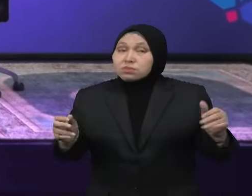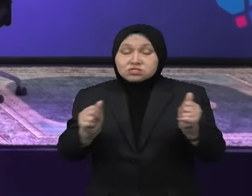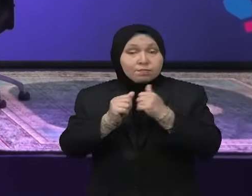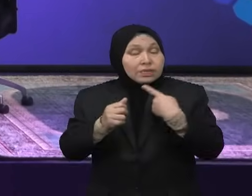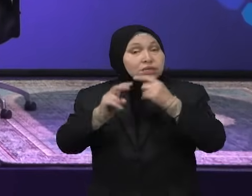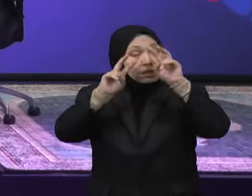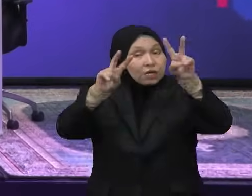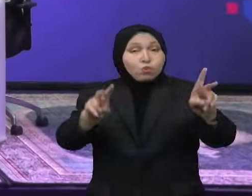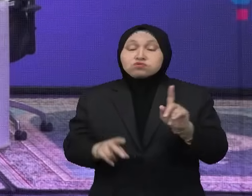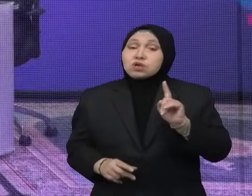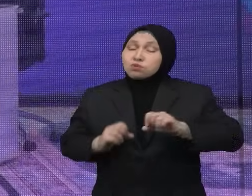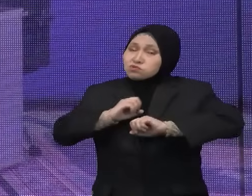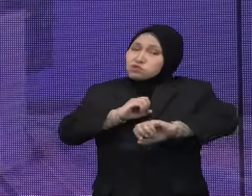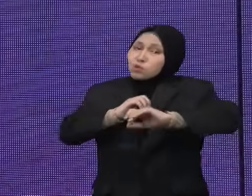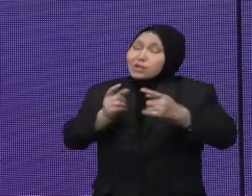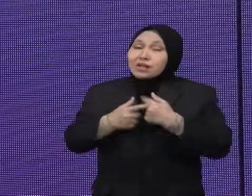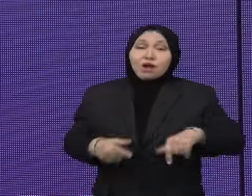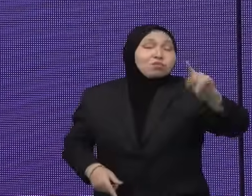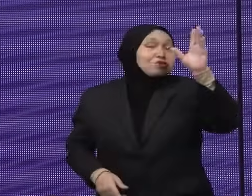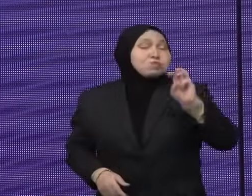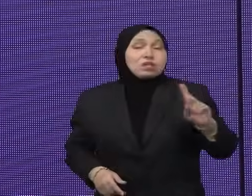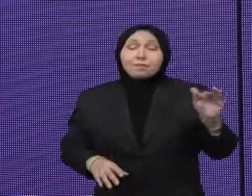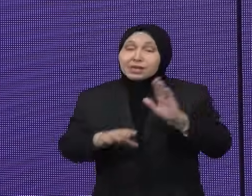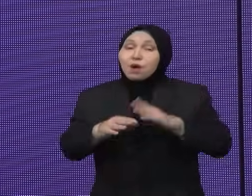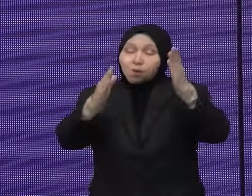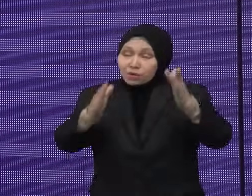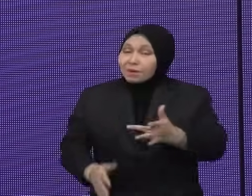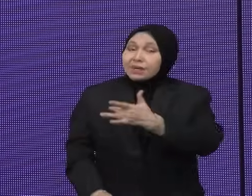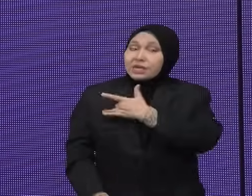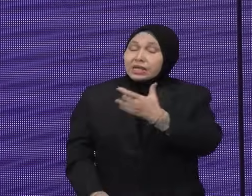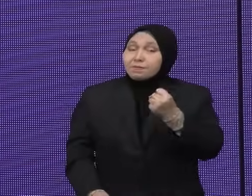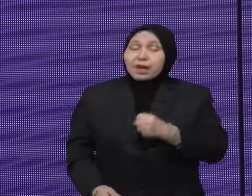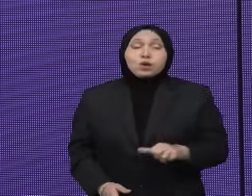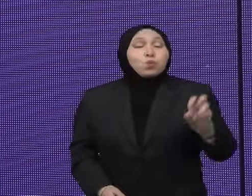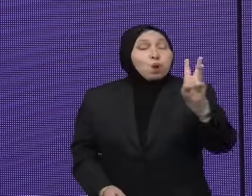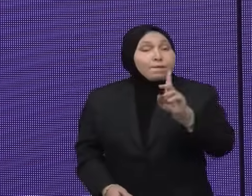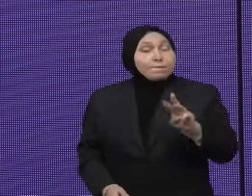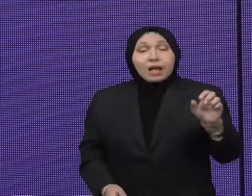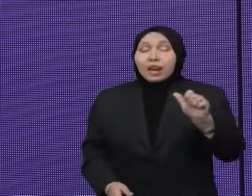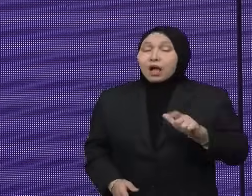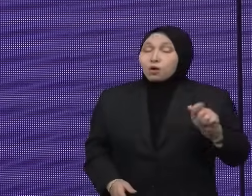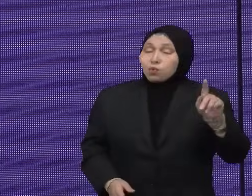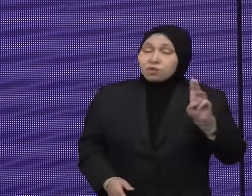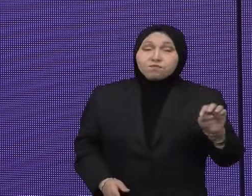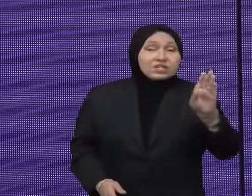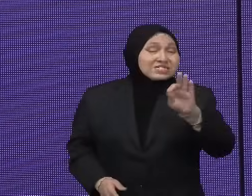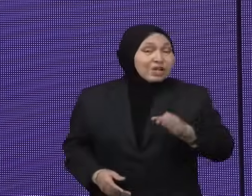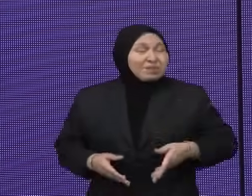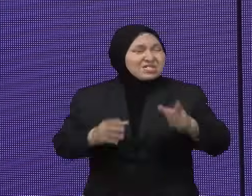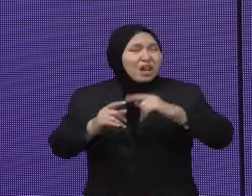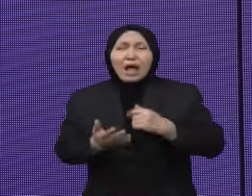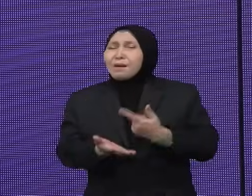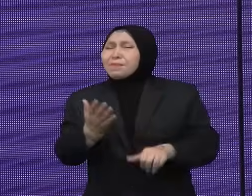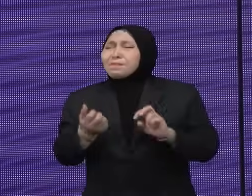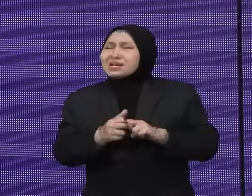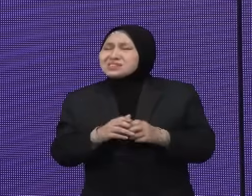melihat kepada satu seruan daripada Allah Subhanahu Wa Taala kepada orang-orang yang beriman. Wa ma lakum la tuqatiluna fi sabilillah. Apa